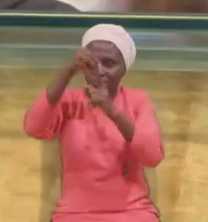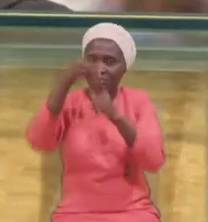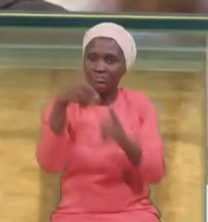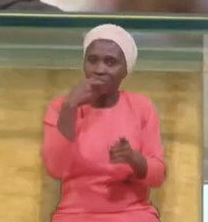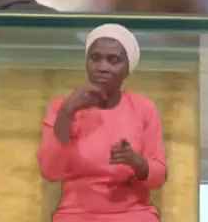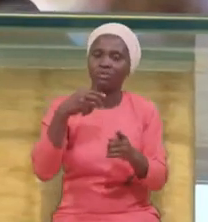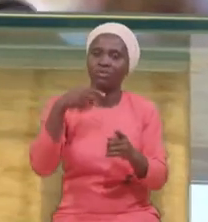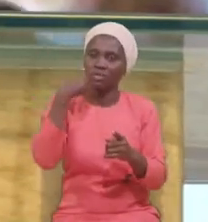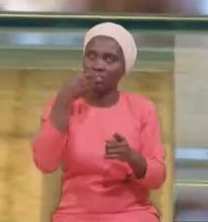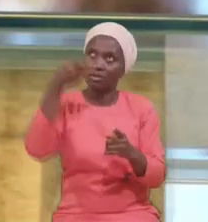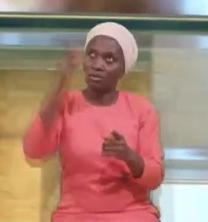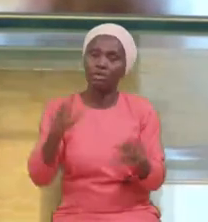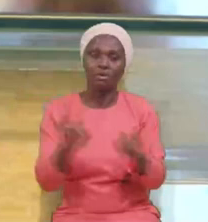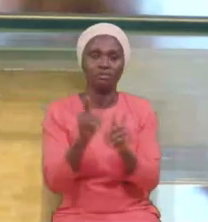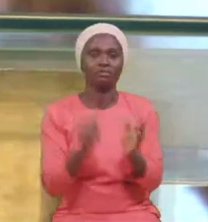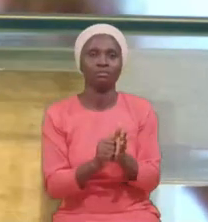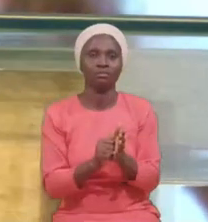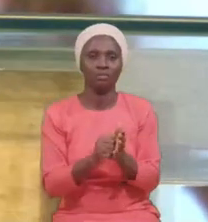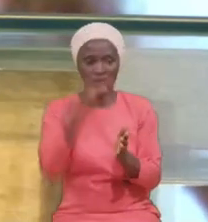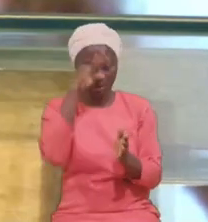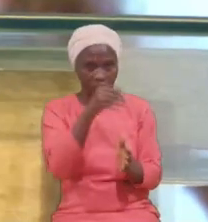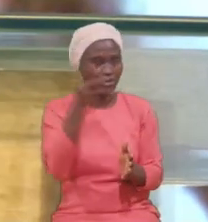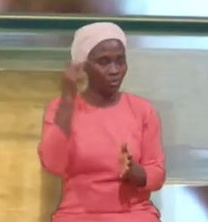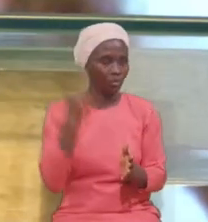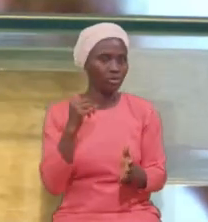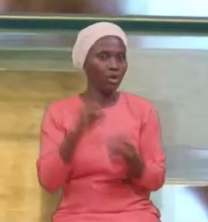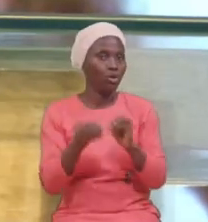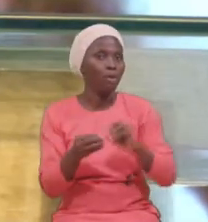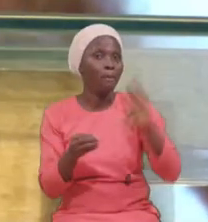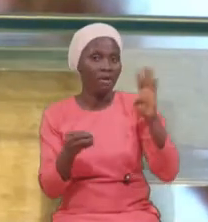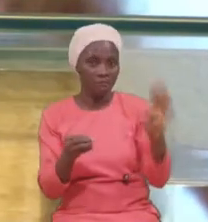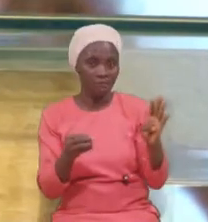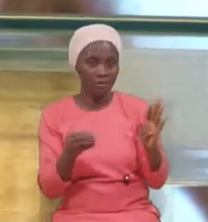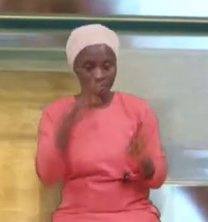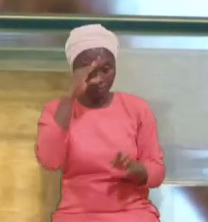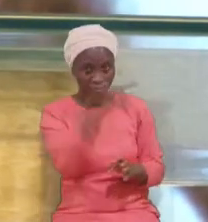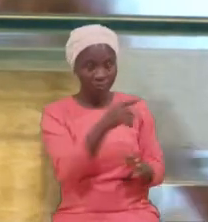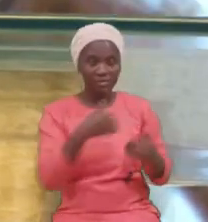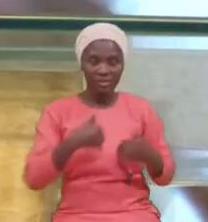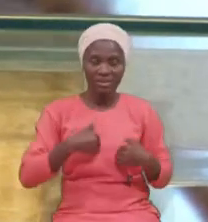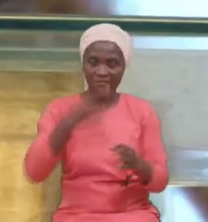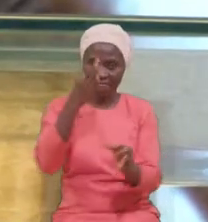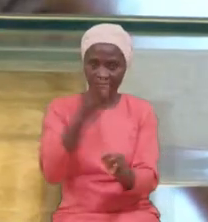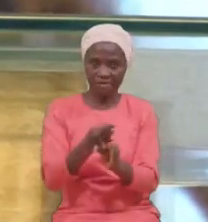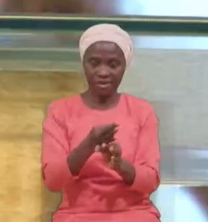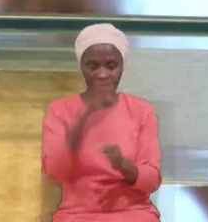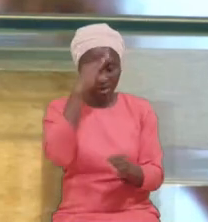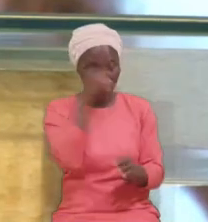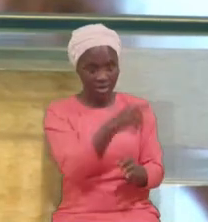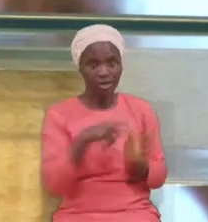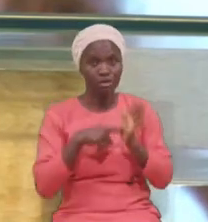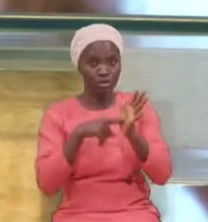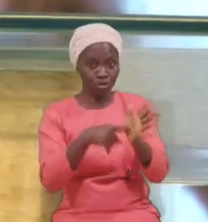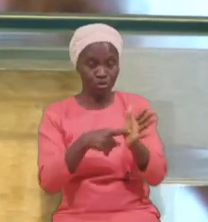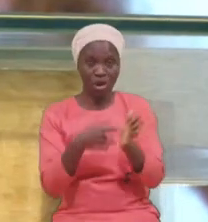et spécifique. Il était 4. Il a exprimé la foi en la puissance de Christ.